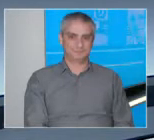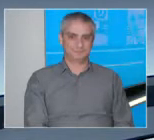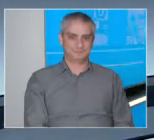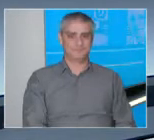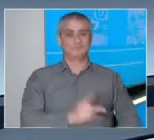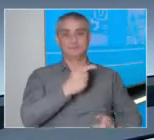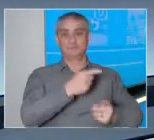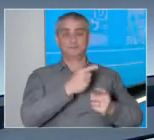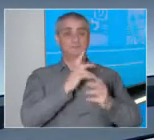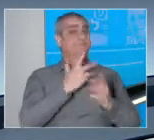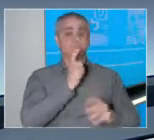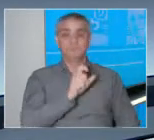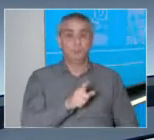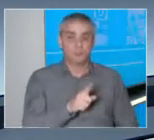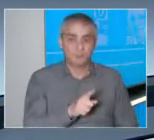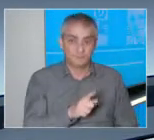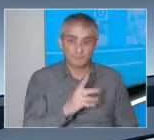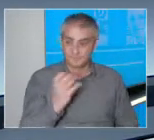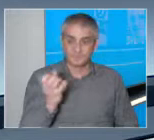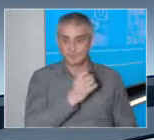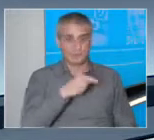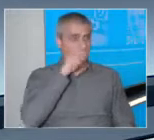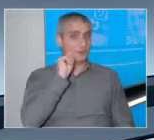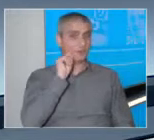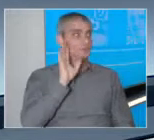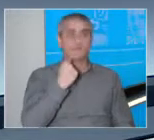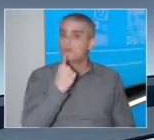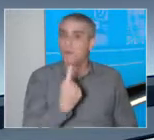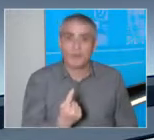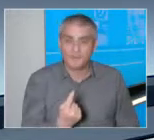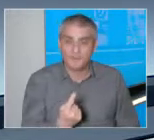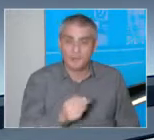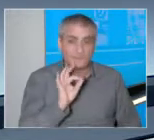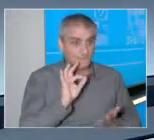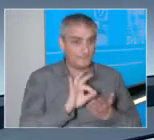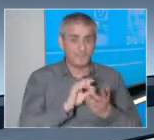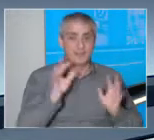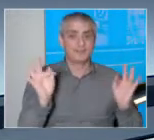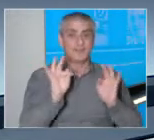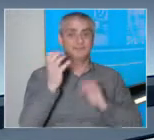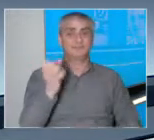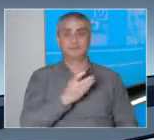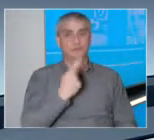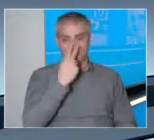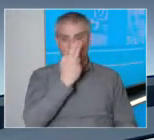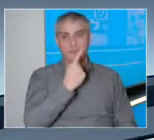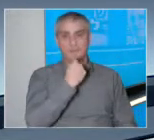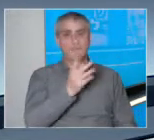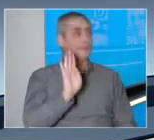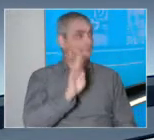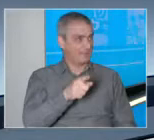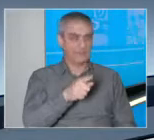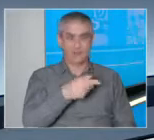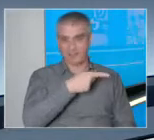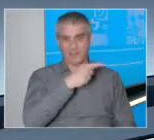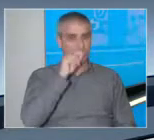את האיש שאולי אשם בכל זה? שמינה את רוני אלשיך, ומה הוא אמר לו? ביום, בטקס המינוי. בוא נראה מה אמר נתניהו